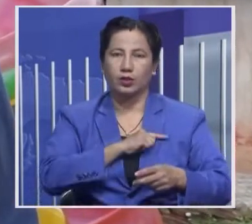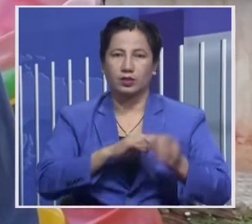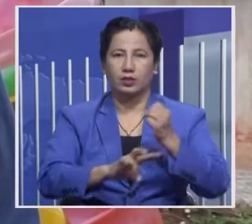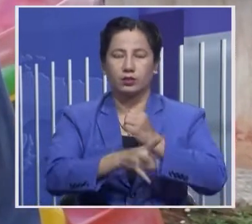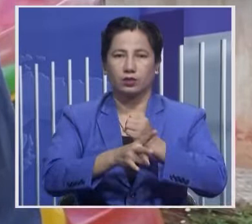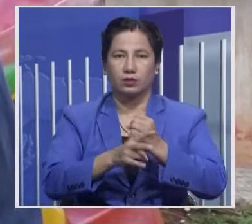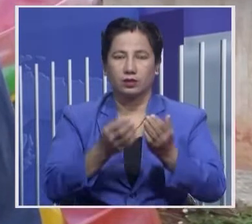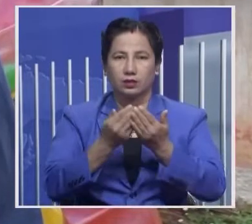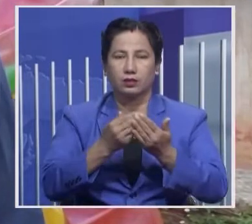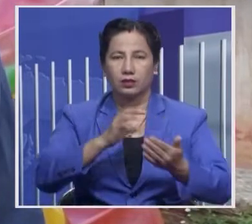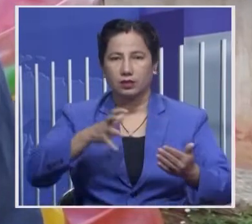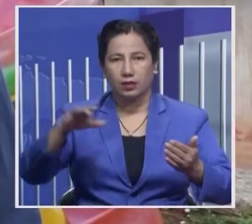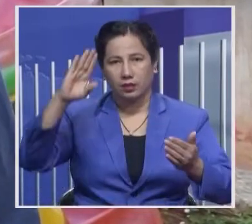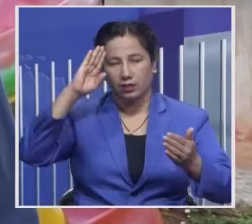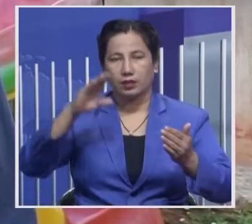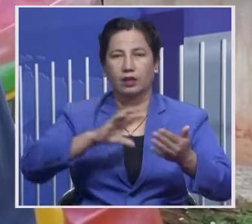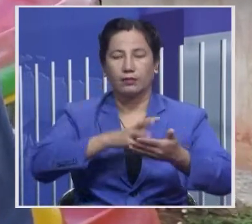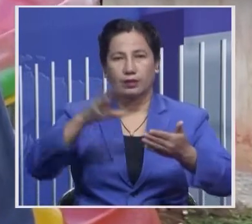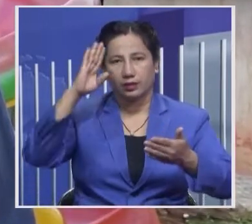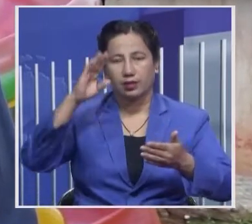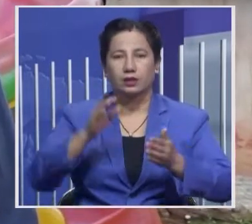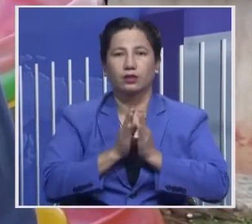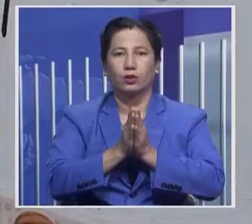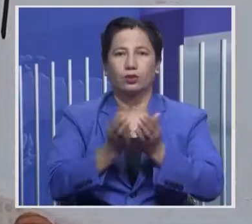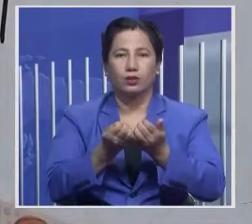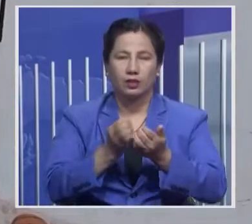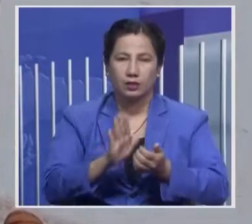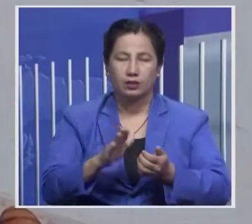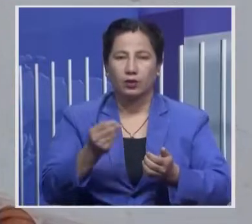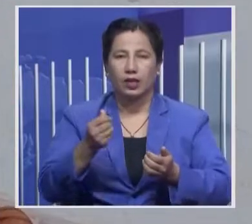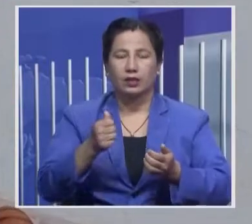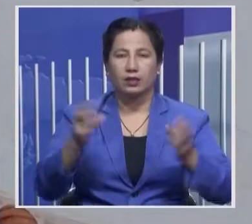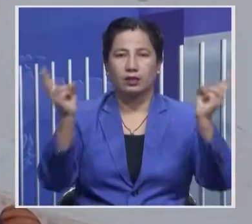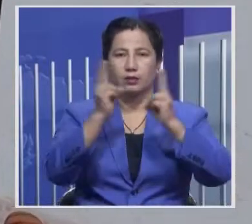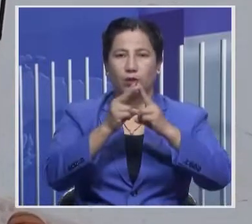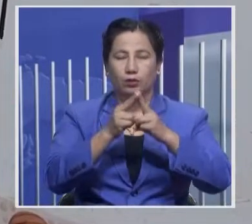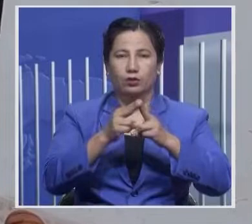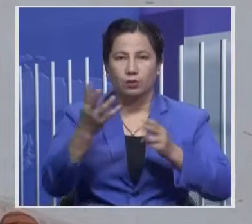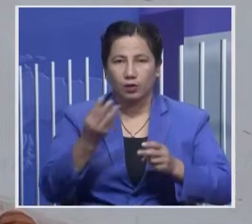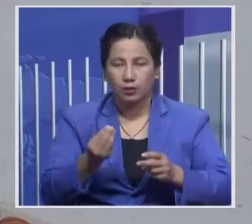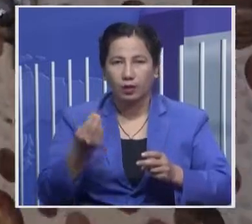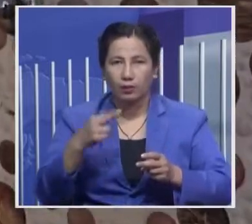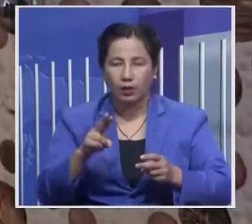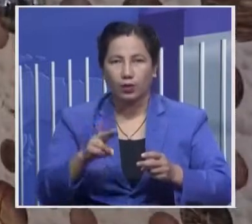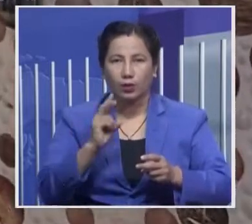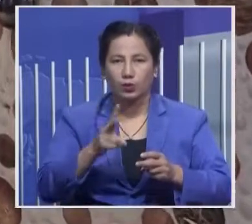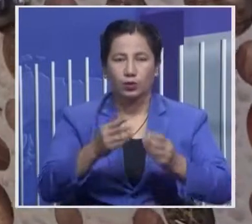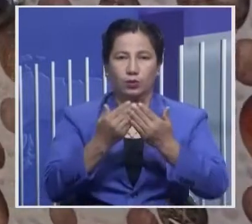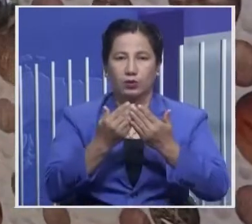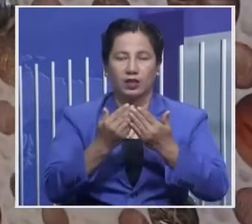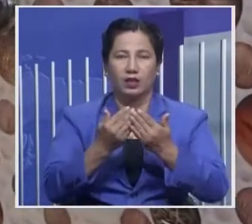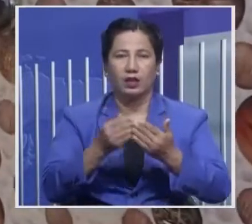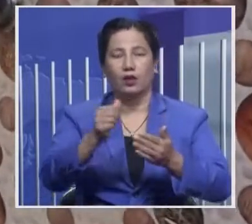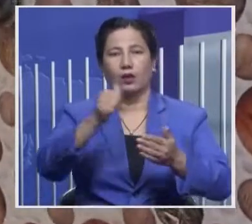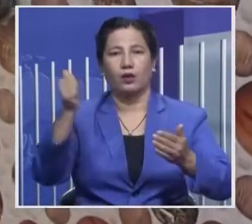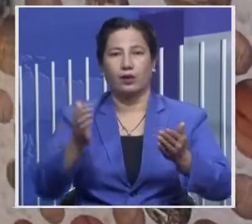शिक्षक व्यवस्थापनको लागि स्थानीय सरकार प्रदेश सरकारसँग पनि हामी अनुरोध गरिरहेका छौँ। आर्थिक र भौतिक रूपमा अभाव झेलिरहेको उक्त विद्यालयले